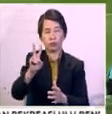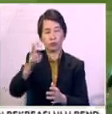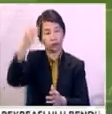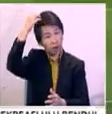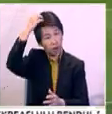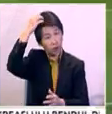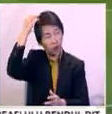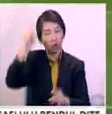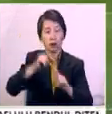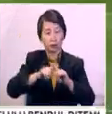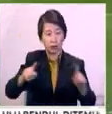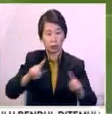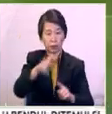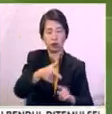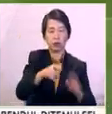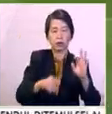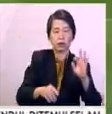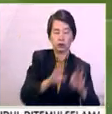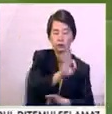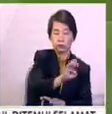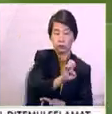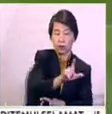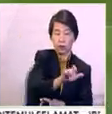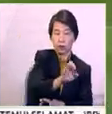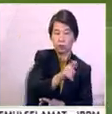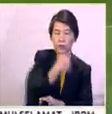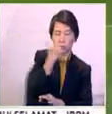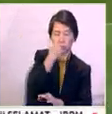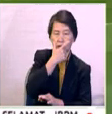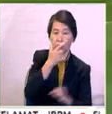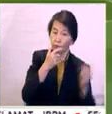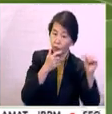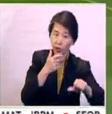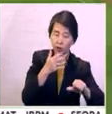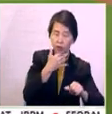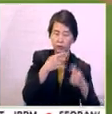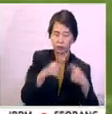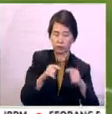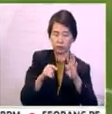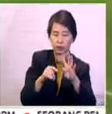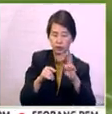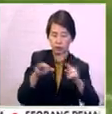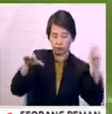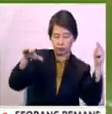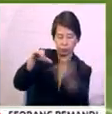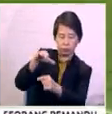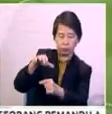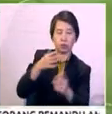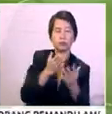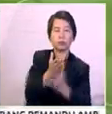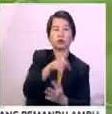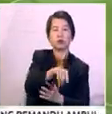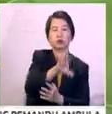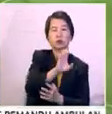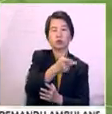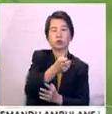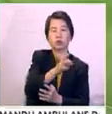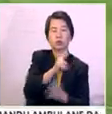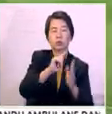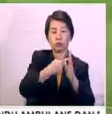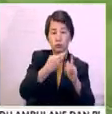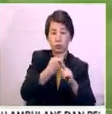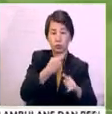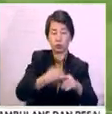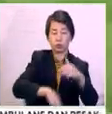Selangor. Namun, Felda United tidak mahu mengalah dengan merapatkan jurang gol pada minit ke-42 menerusi Christy Jaya Silen yang berpunca